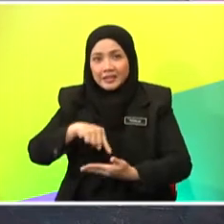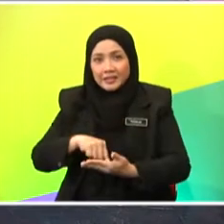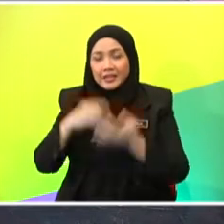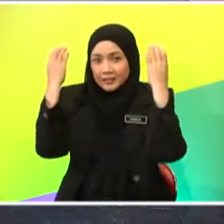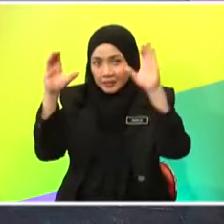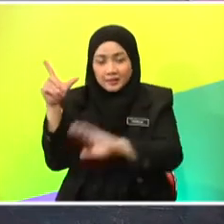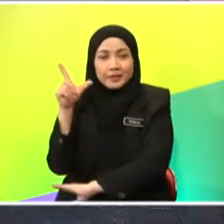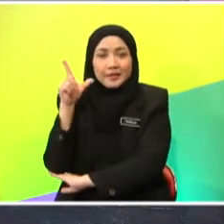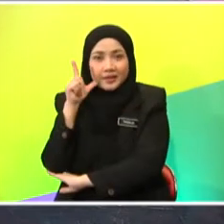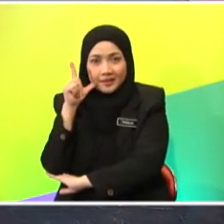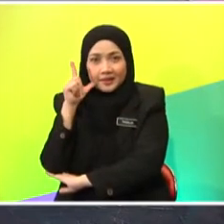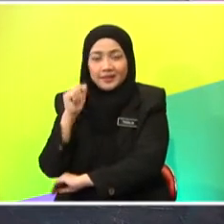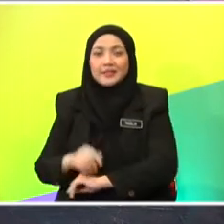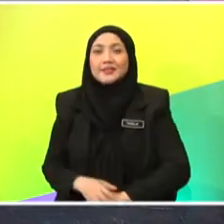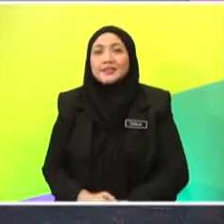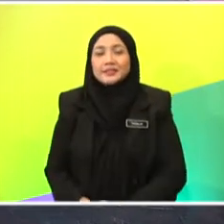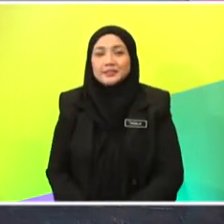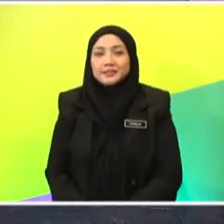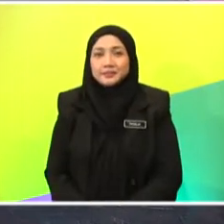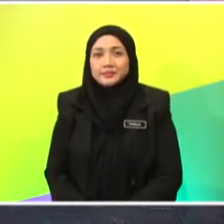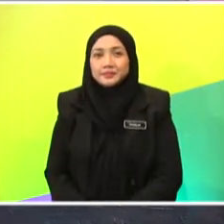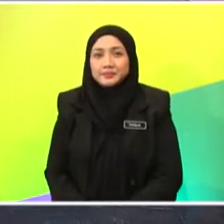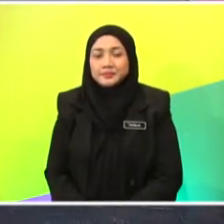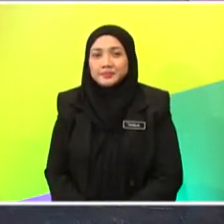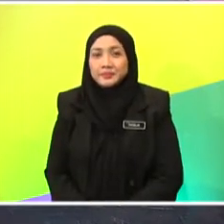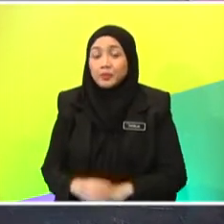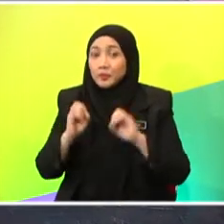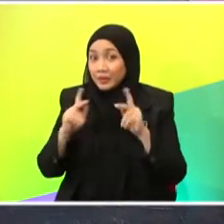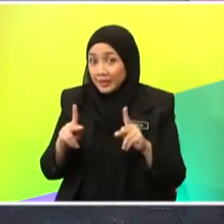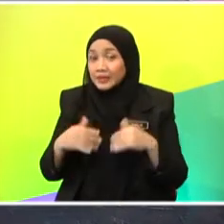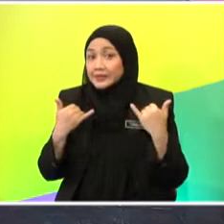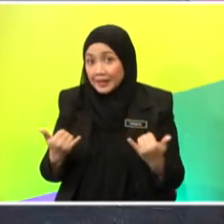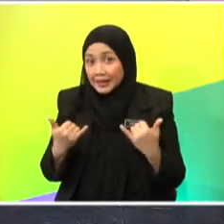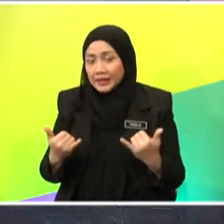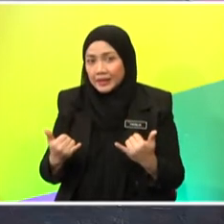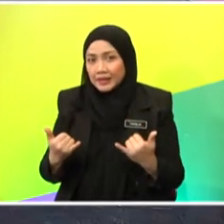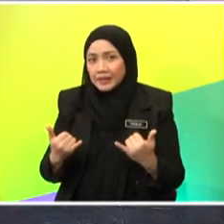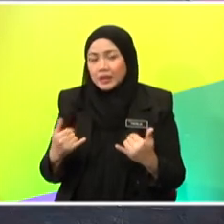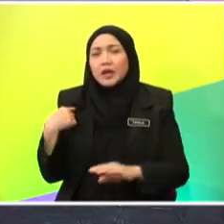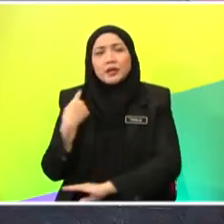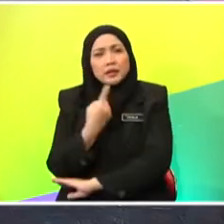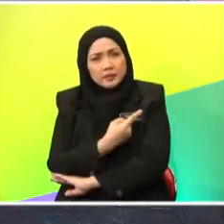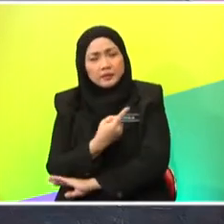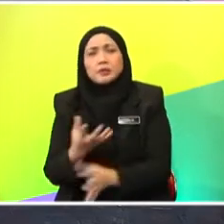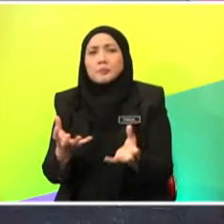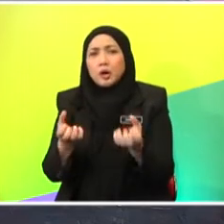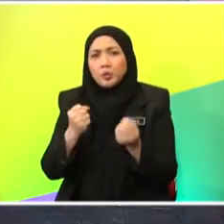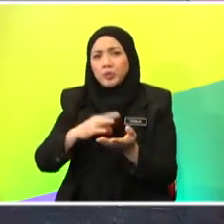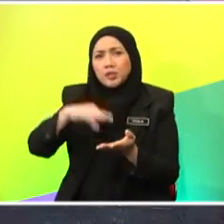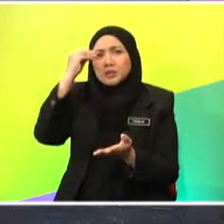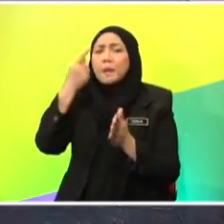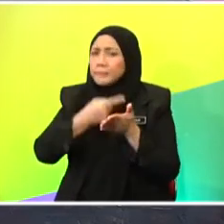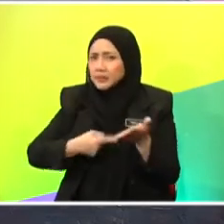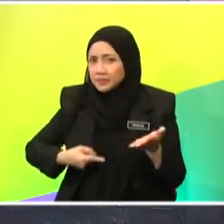benti Khairul Anwar ok-jek Gub untuk segmen ini kita belajar tentang Apotek go